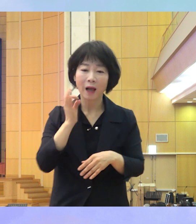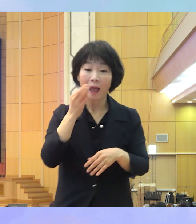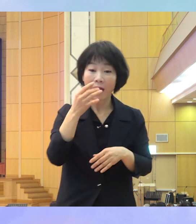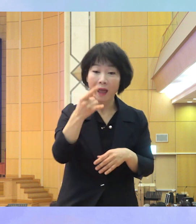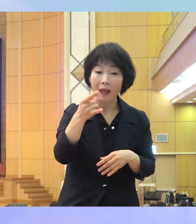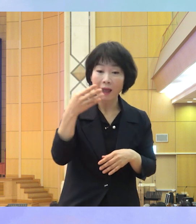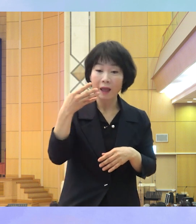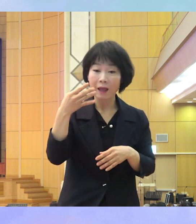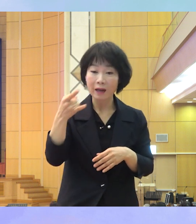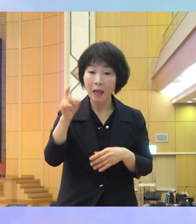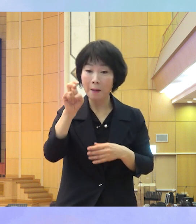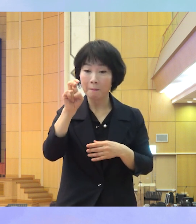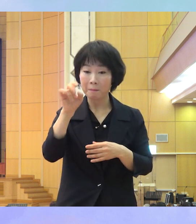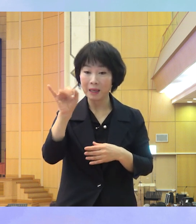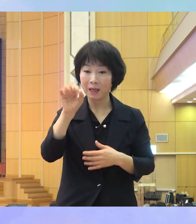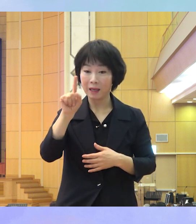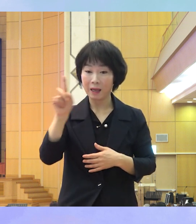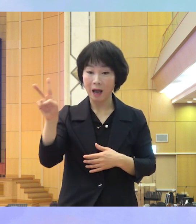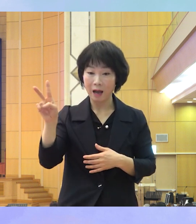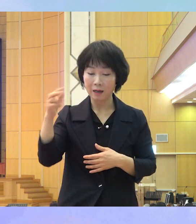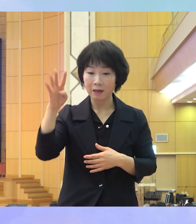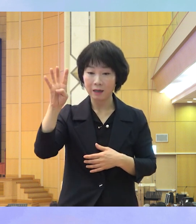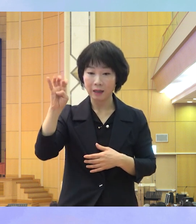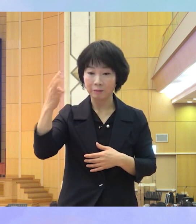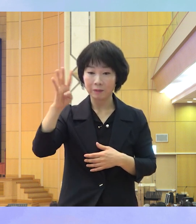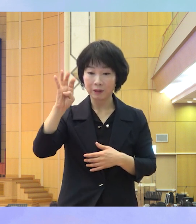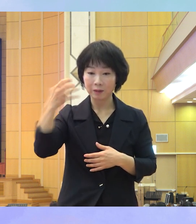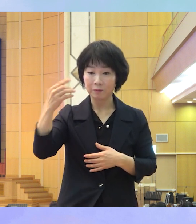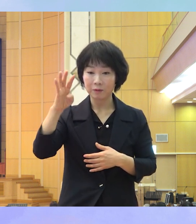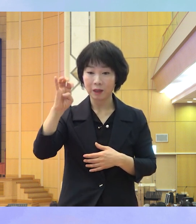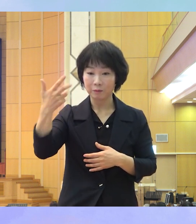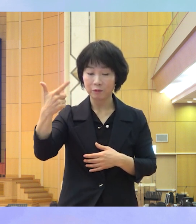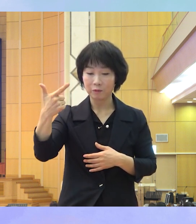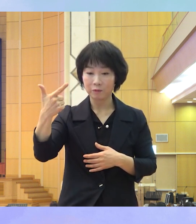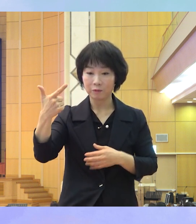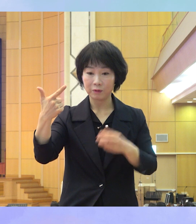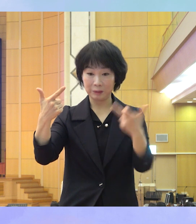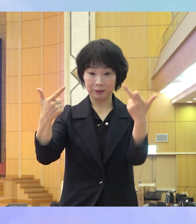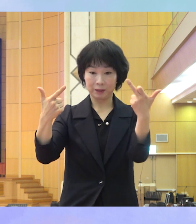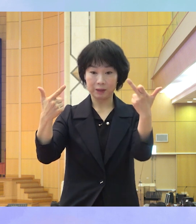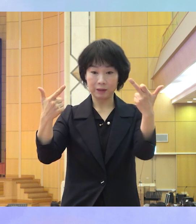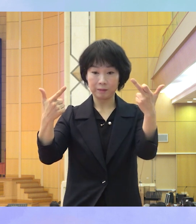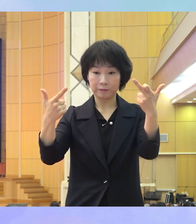에레미야 46장 17절 1125페이지를 보면